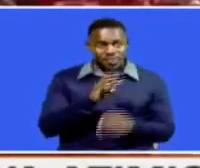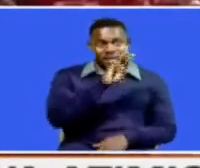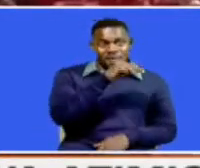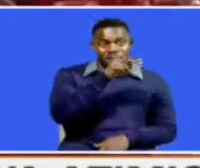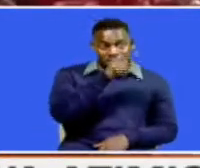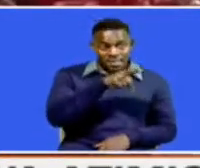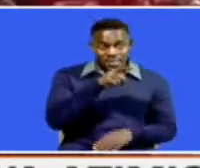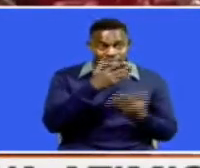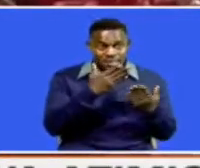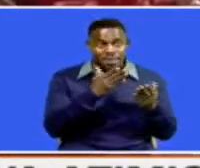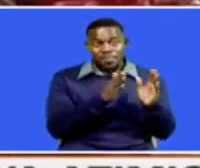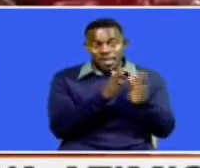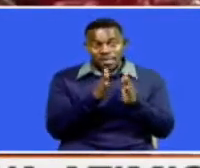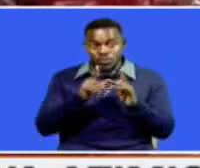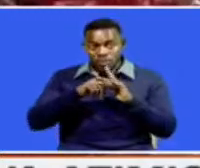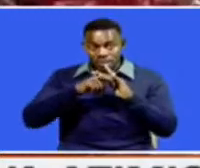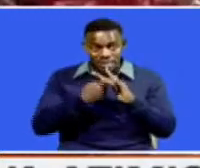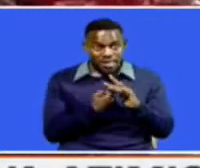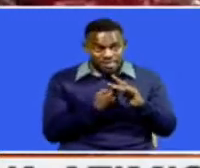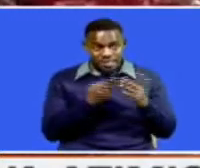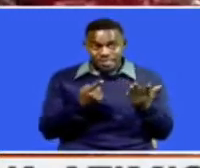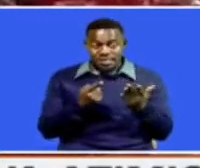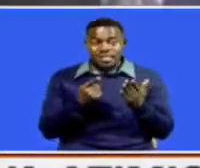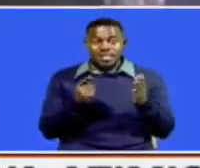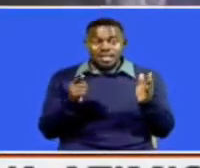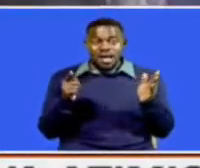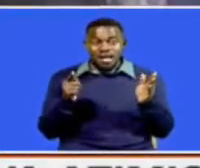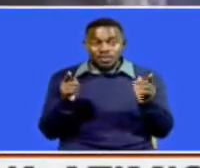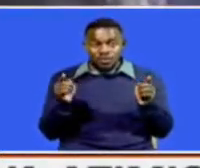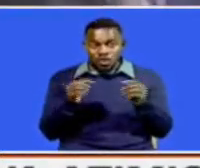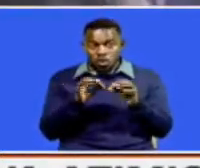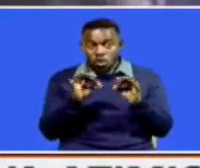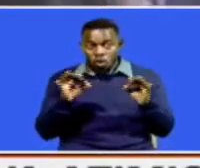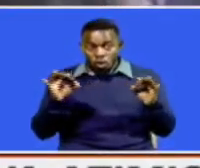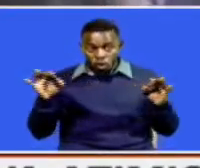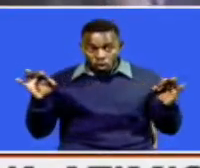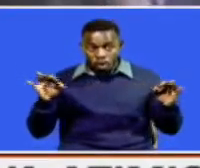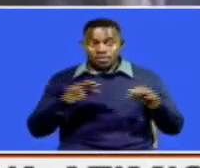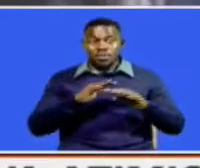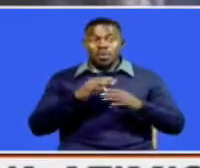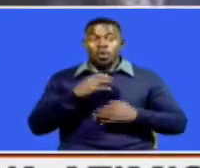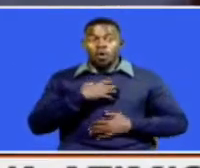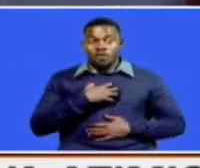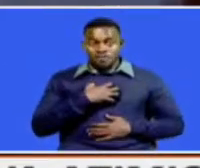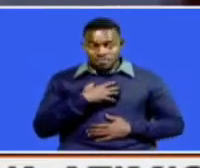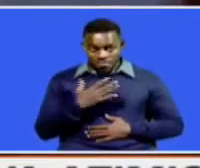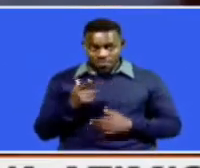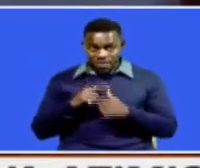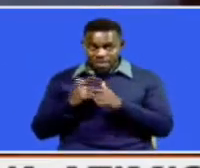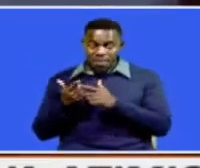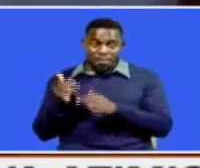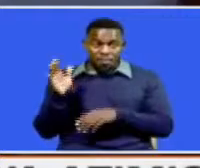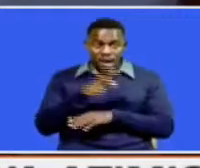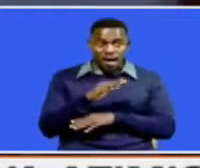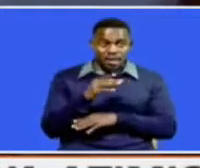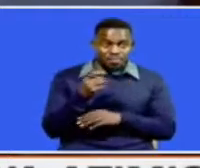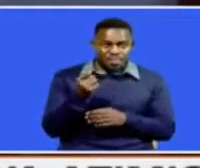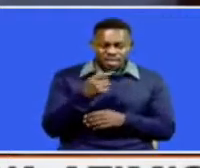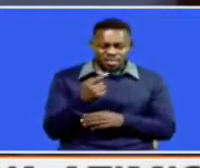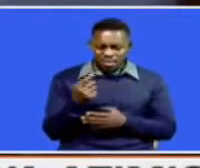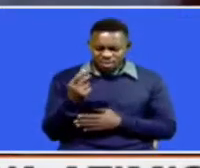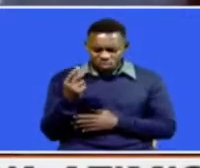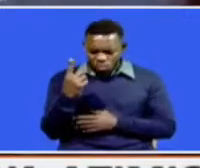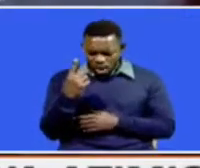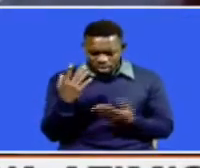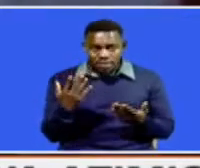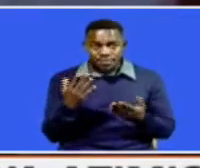ndefu wakitarajiwa kurejea bungeni Februari mwaka ujao, lakini inapowasilishwa bungeni kujadiliwa na wabunge na ikiwasilishwa na kiongozi